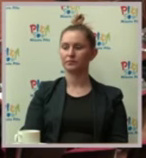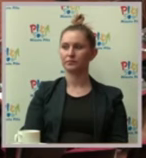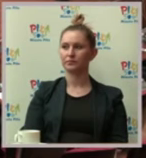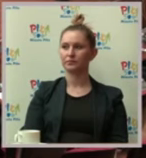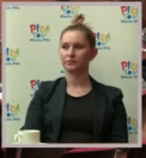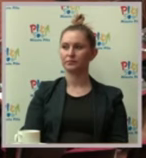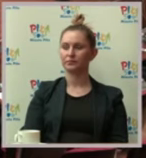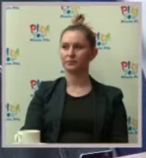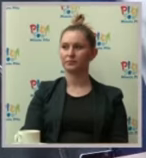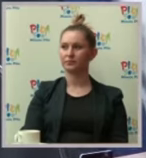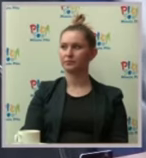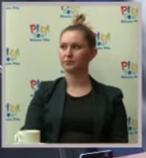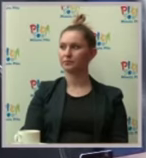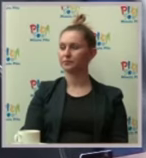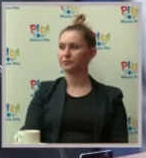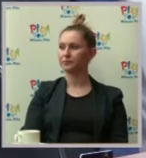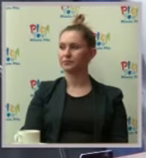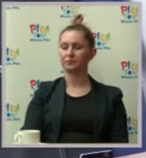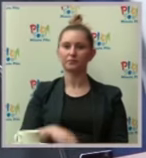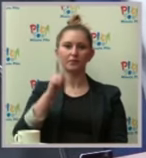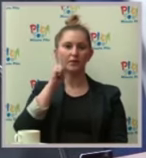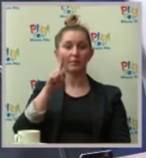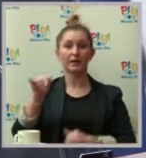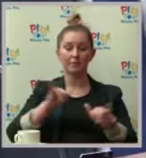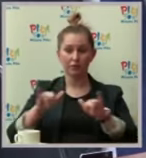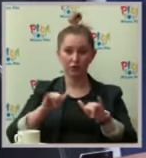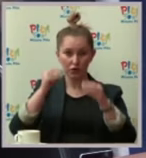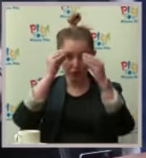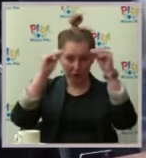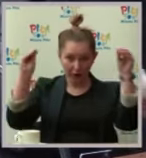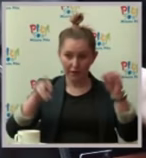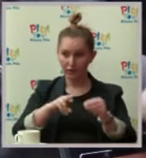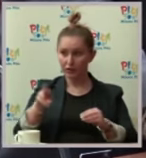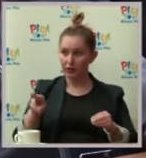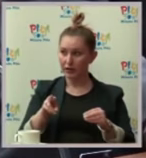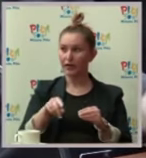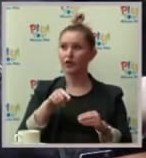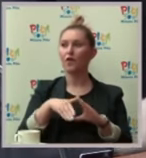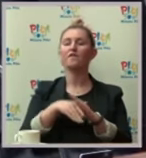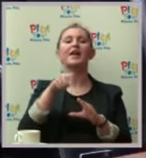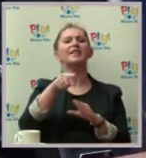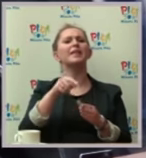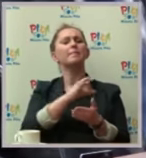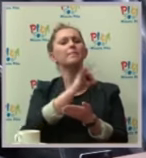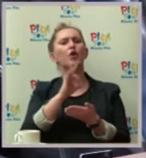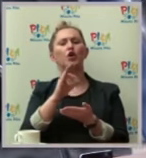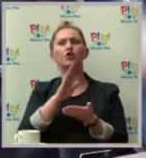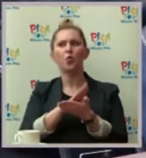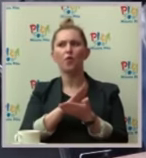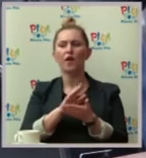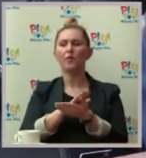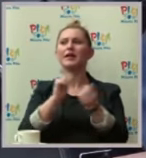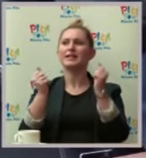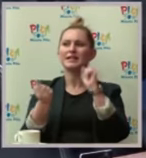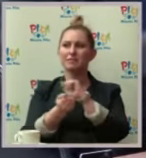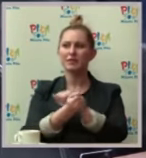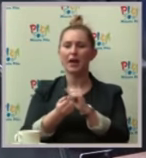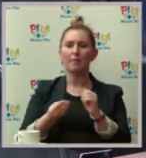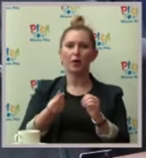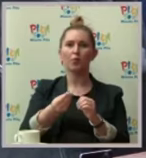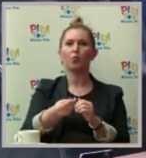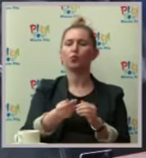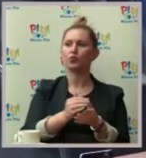Bardzo proszę, pani skarbnik. Panie przewodniczący, Wysoka Rado, w tym projekcie uchwały zmieniamy budżet o kwotę